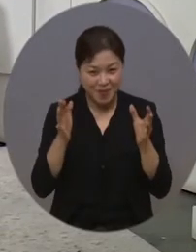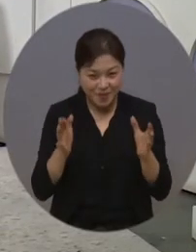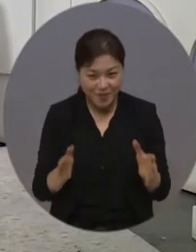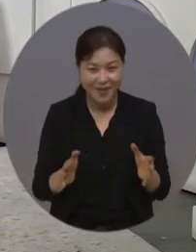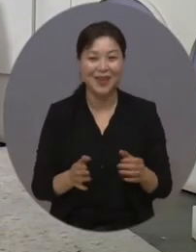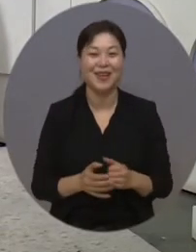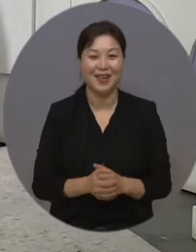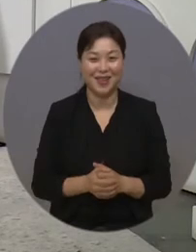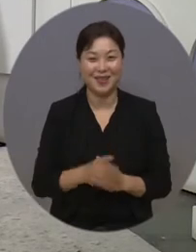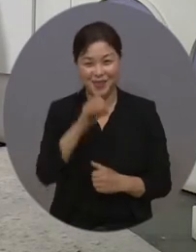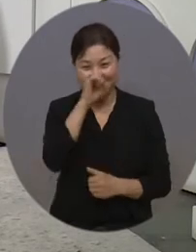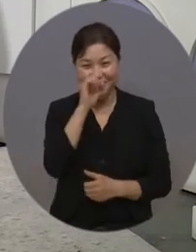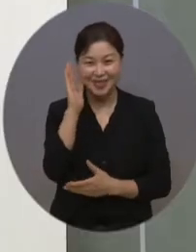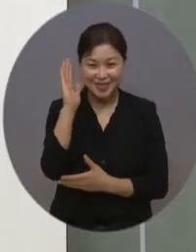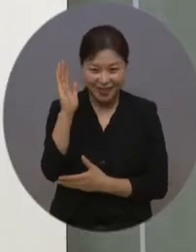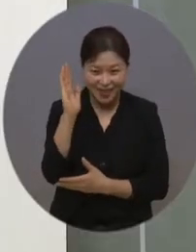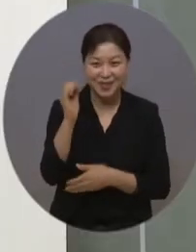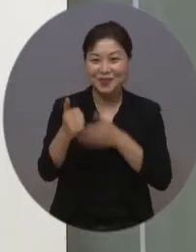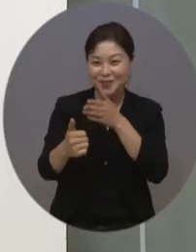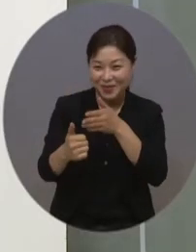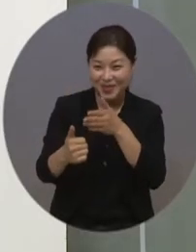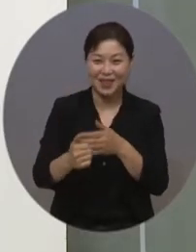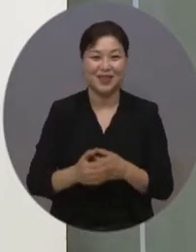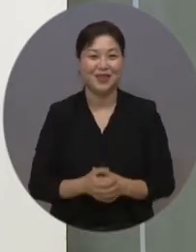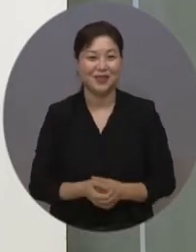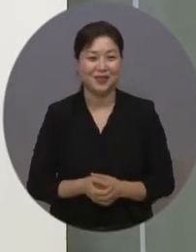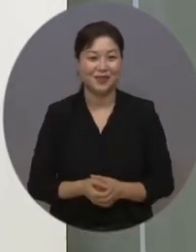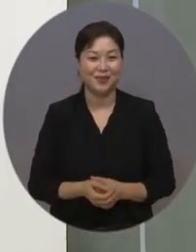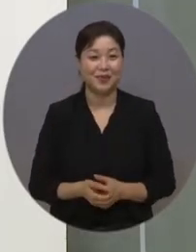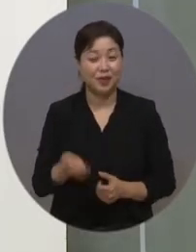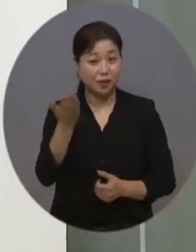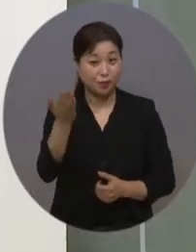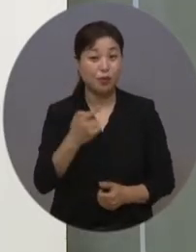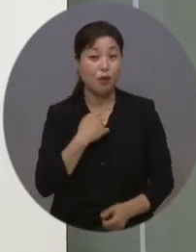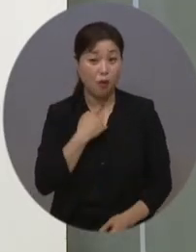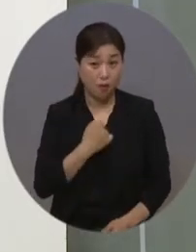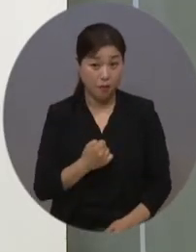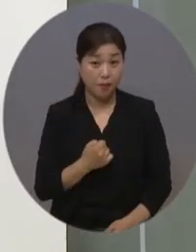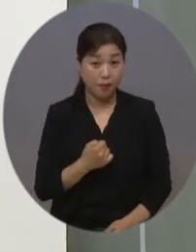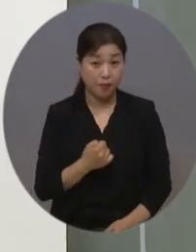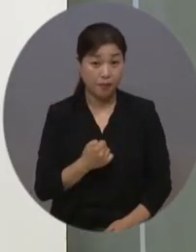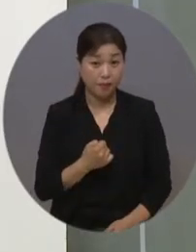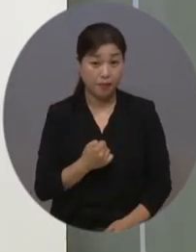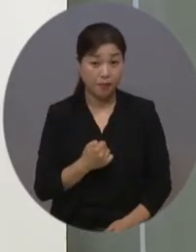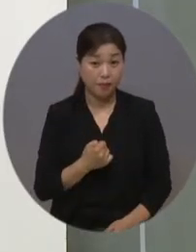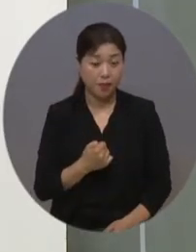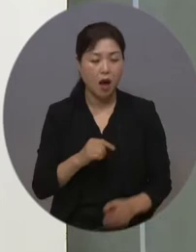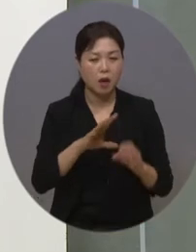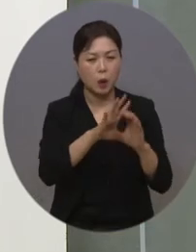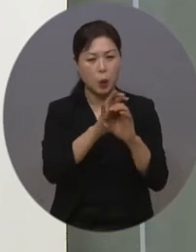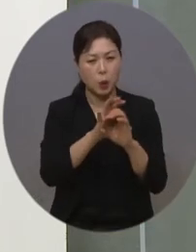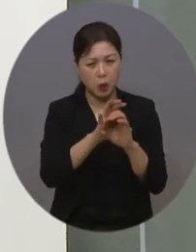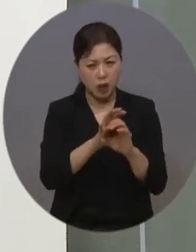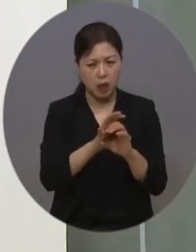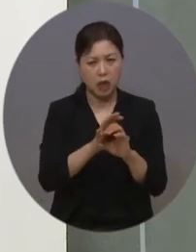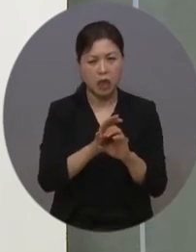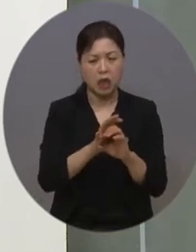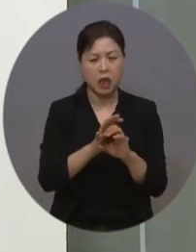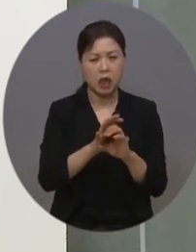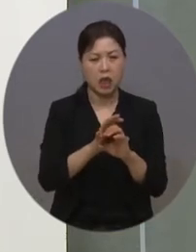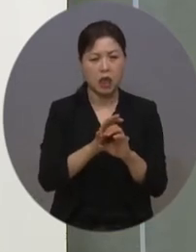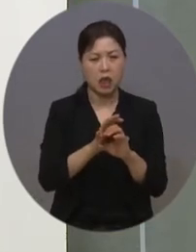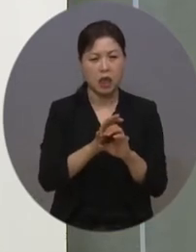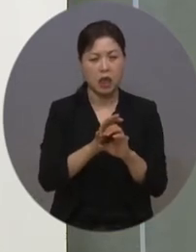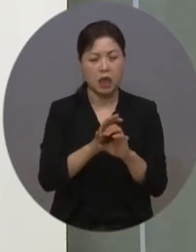부탁합니다. 그래요. 예, 그런데 이시영 박사님께서도 겪으셨지만은 이 코로나 바이러스라는 것이